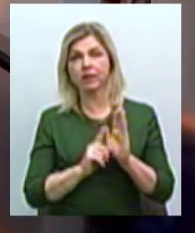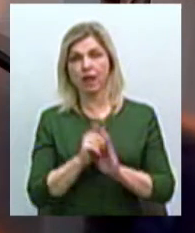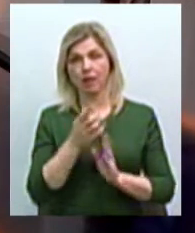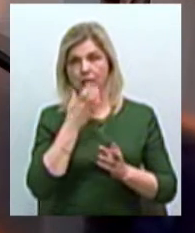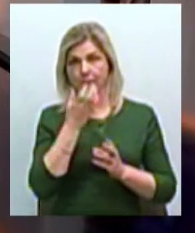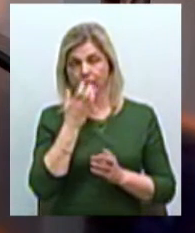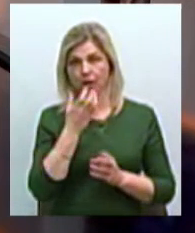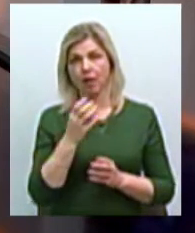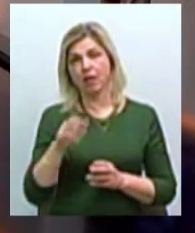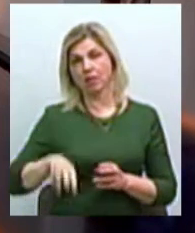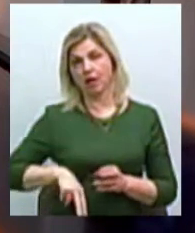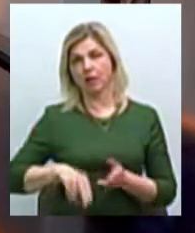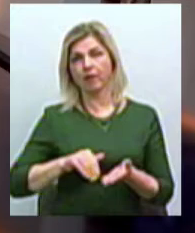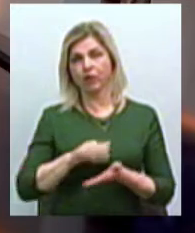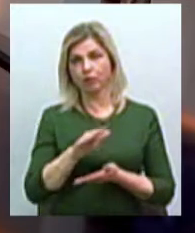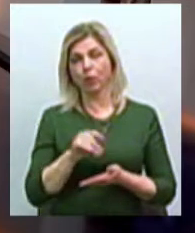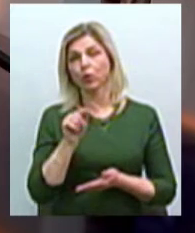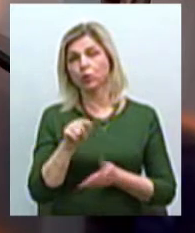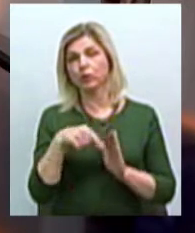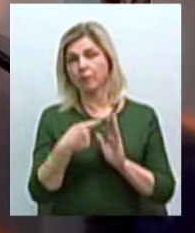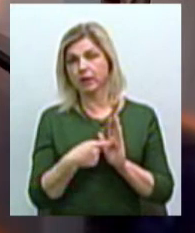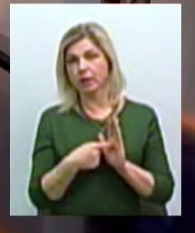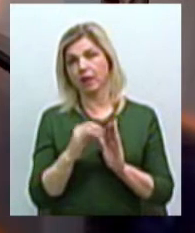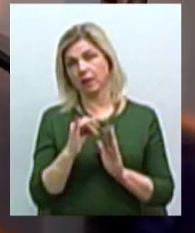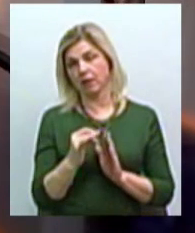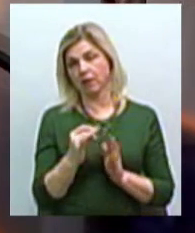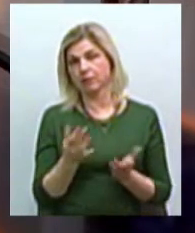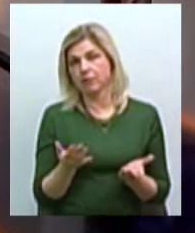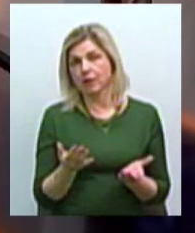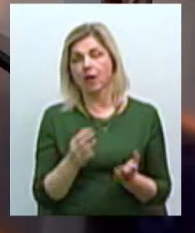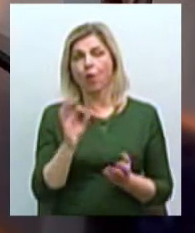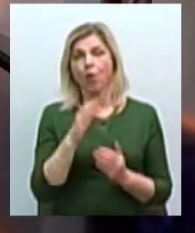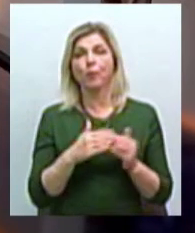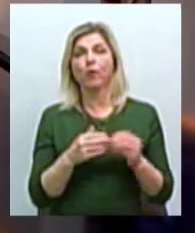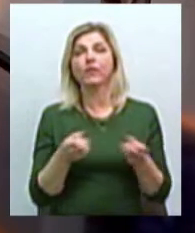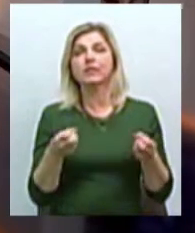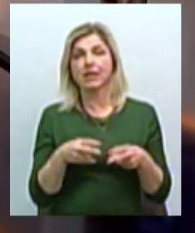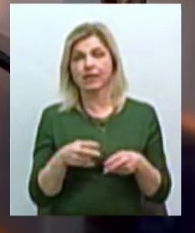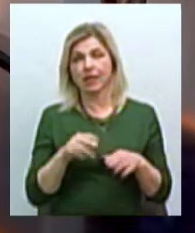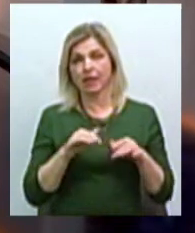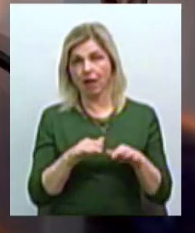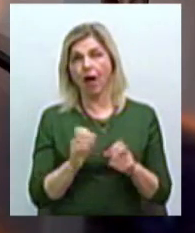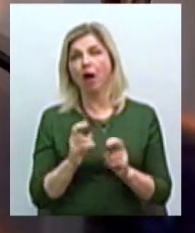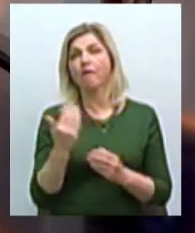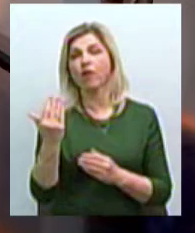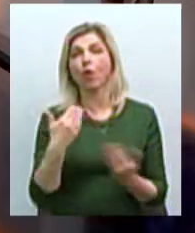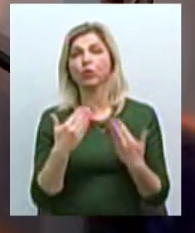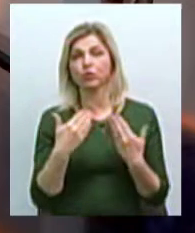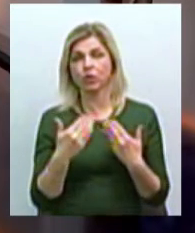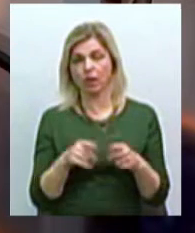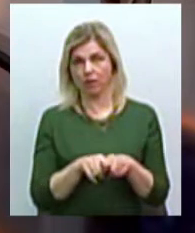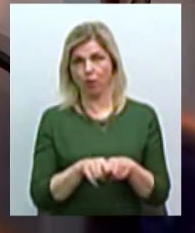Він відмовився. Тут питання і етичне, і щодо професійної діяльності. Як ви ставитесь до